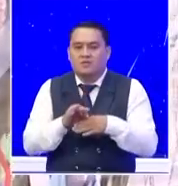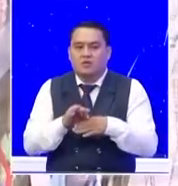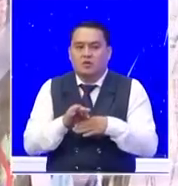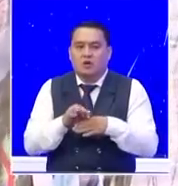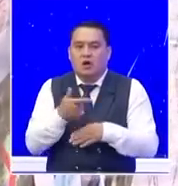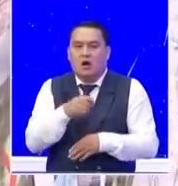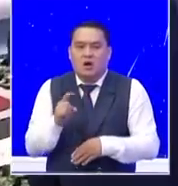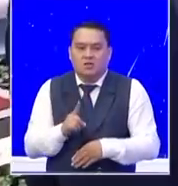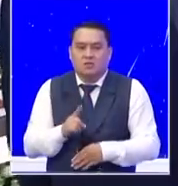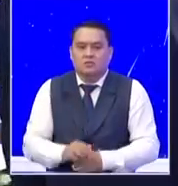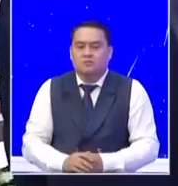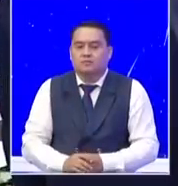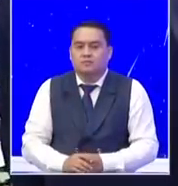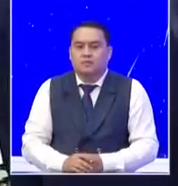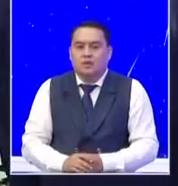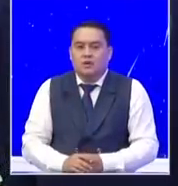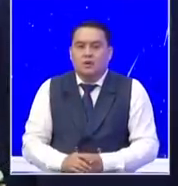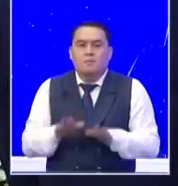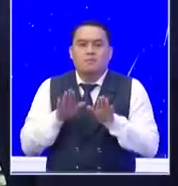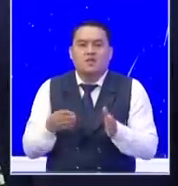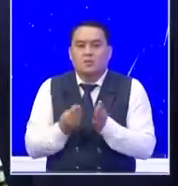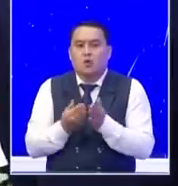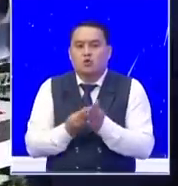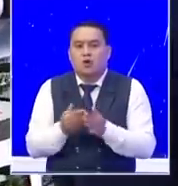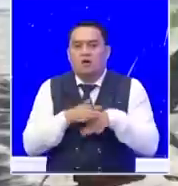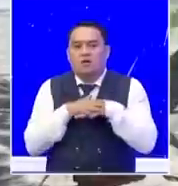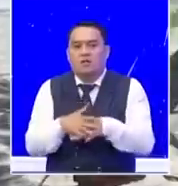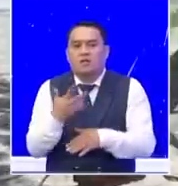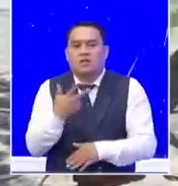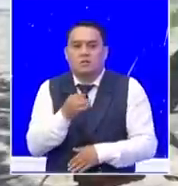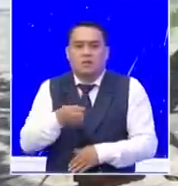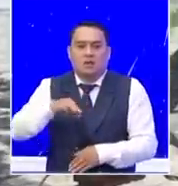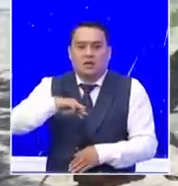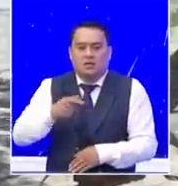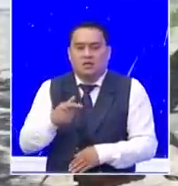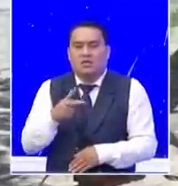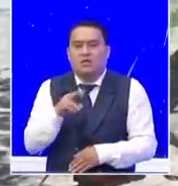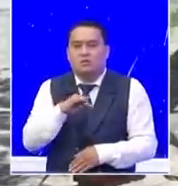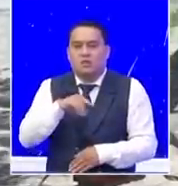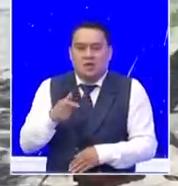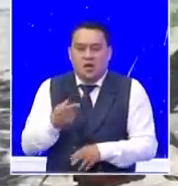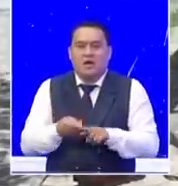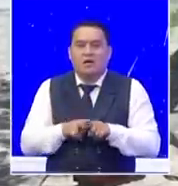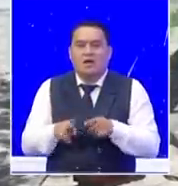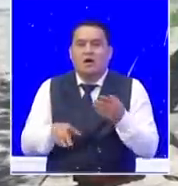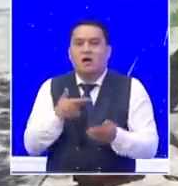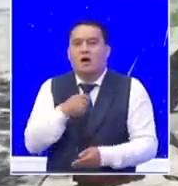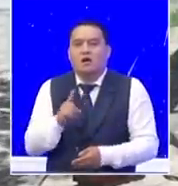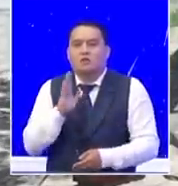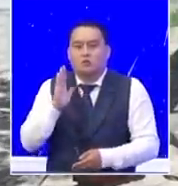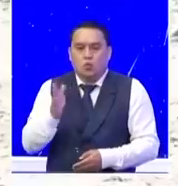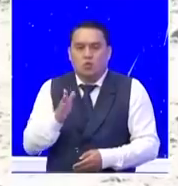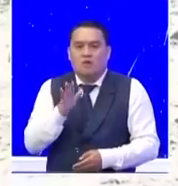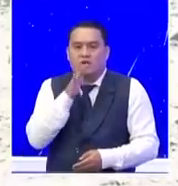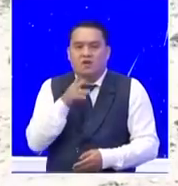водящие газопроводы. На этот год из местного бюджета выделено 3 миллиарда 400 миллионов тенге. Газифицируется в ближайшее